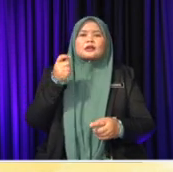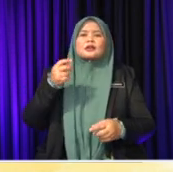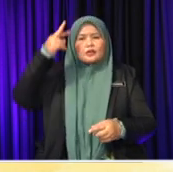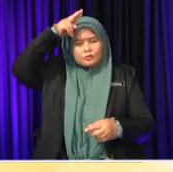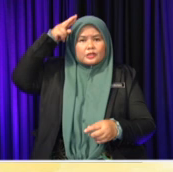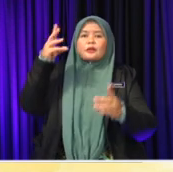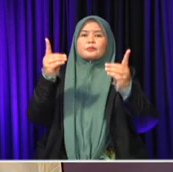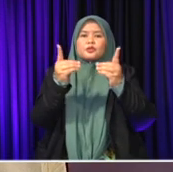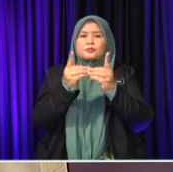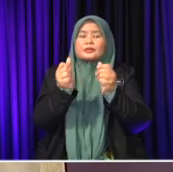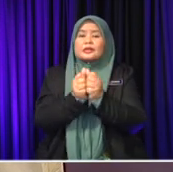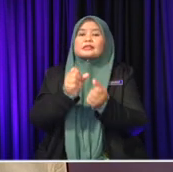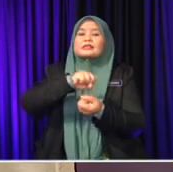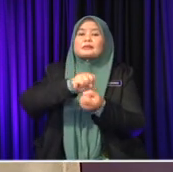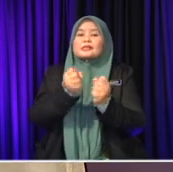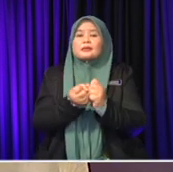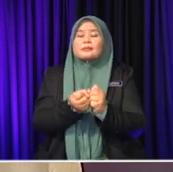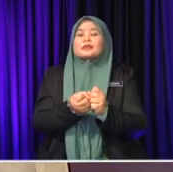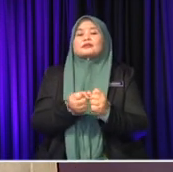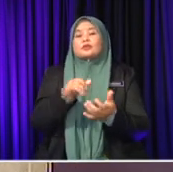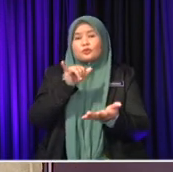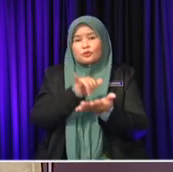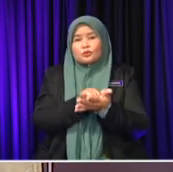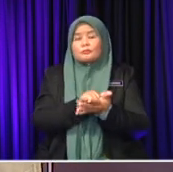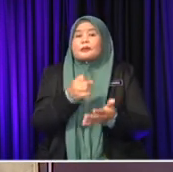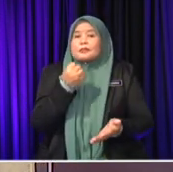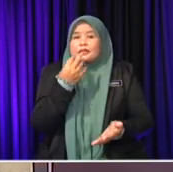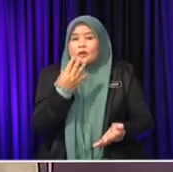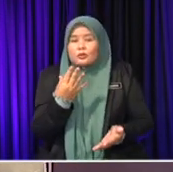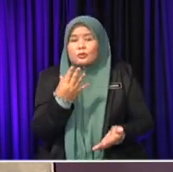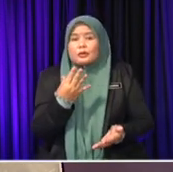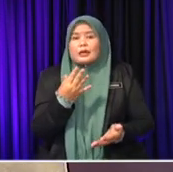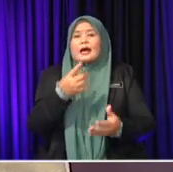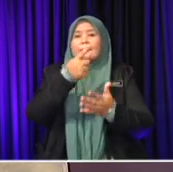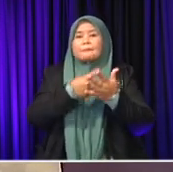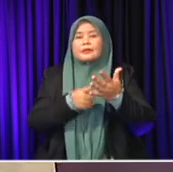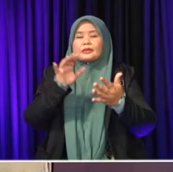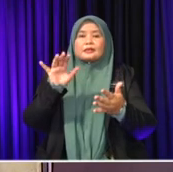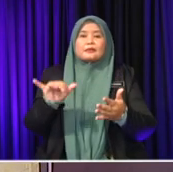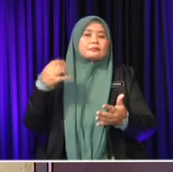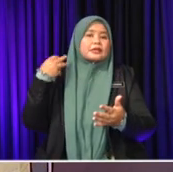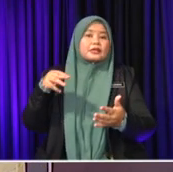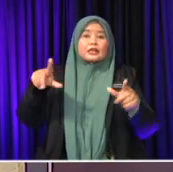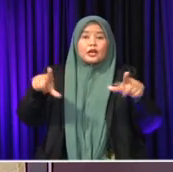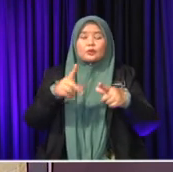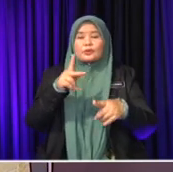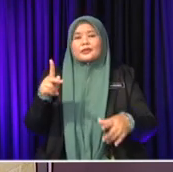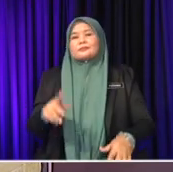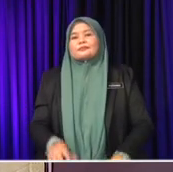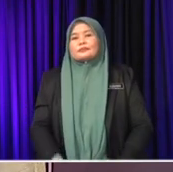telah dengan sahabat-sahabat tersebut menyatakan tentang apa yang mereka telah lakukan